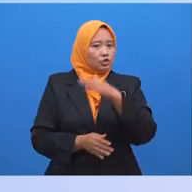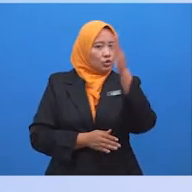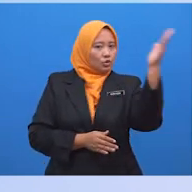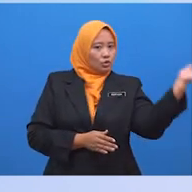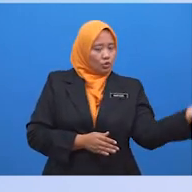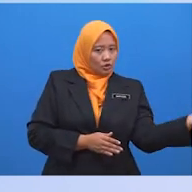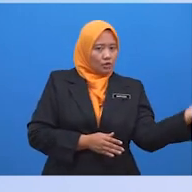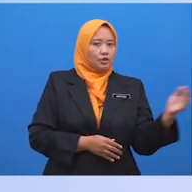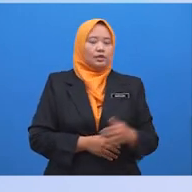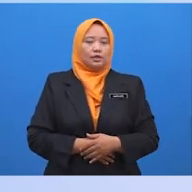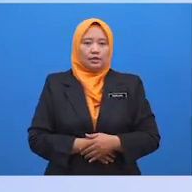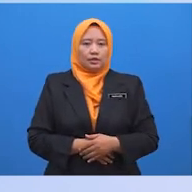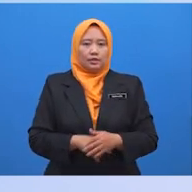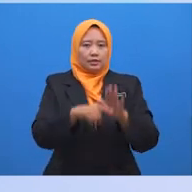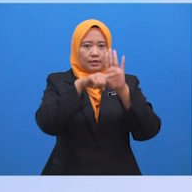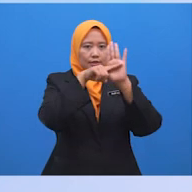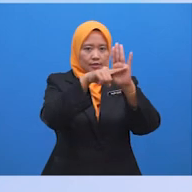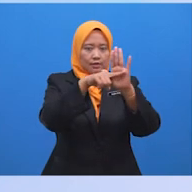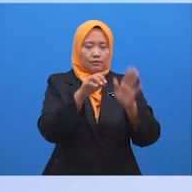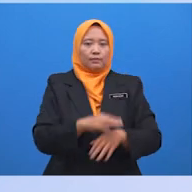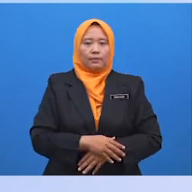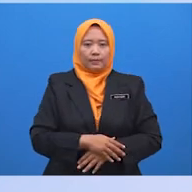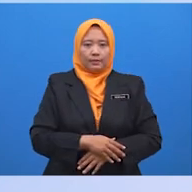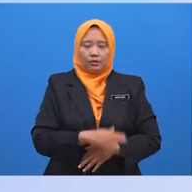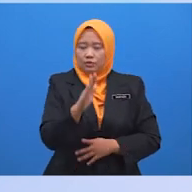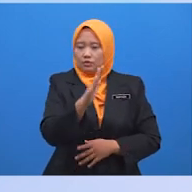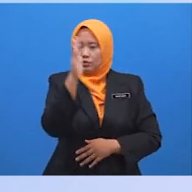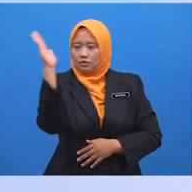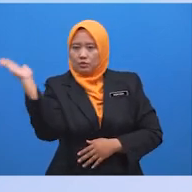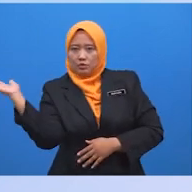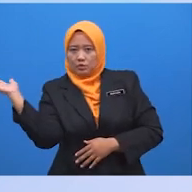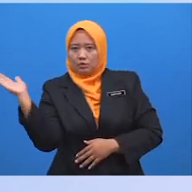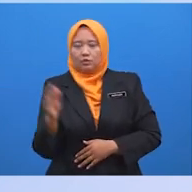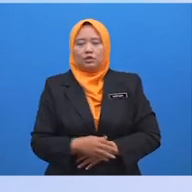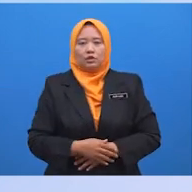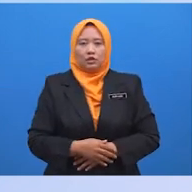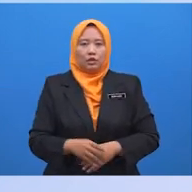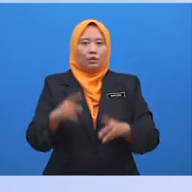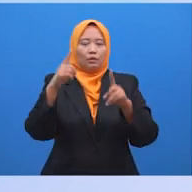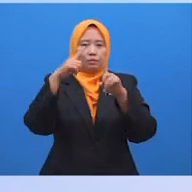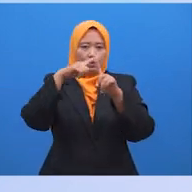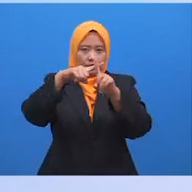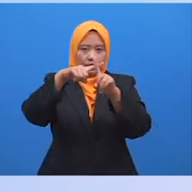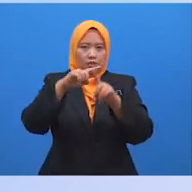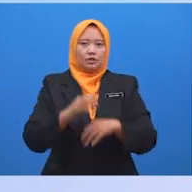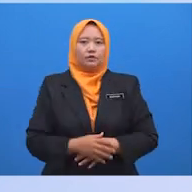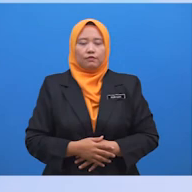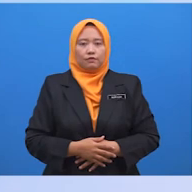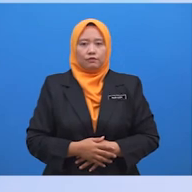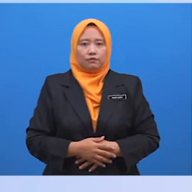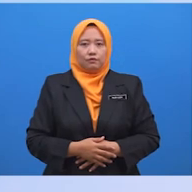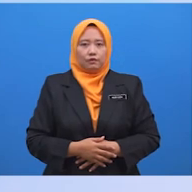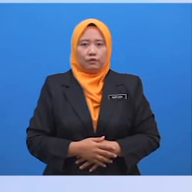manakala garis lurus yang condong ke kanan mempunyai kecerunan positif. Yang